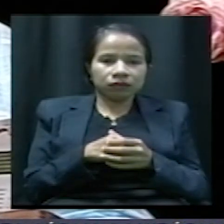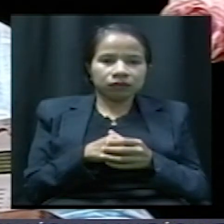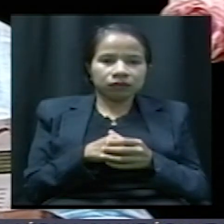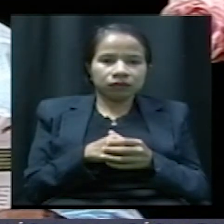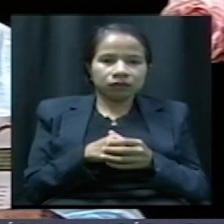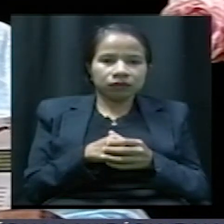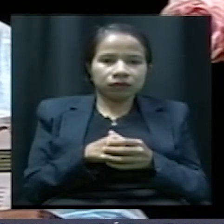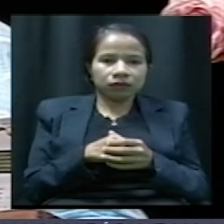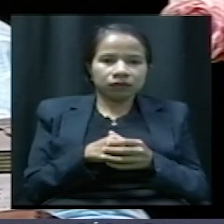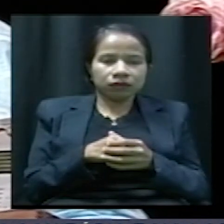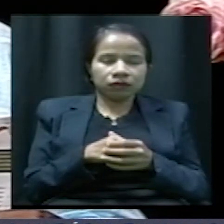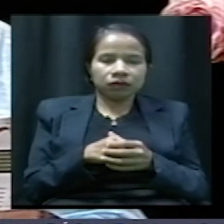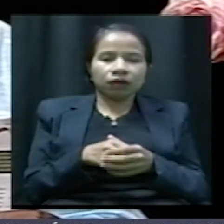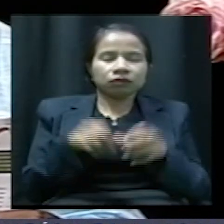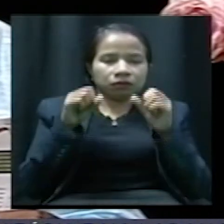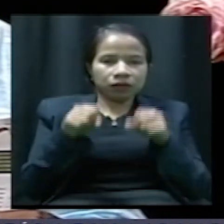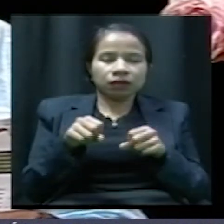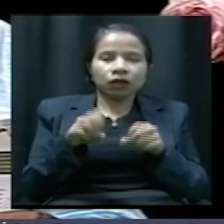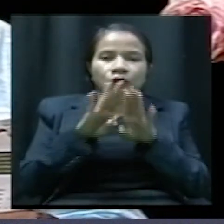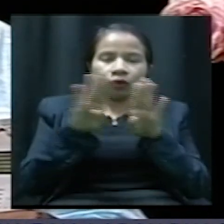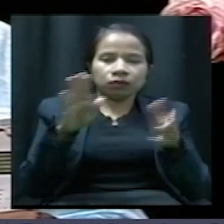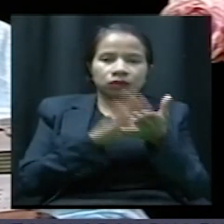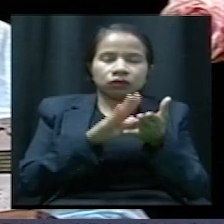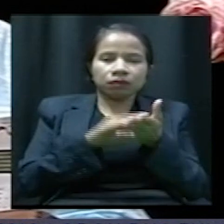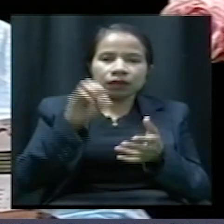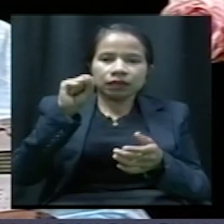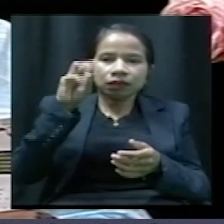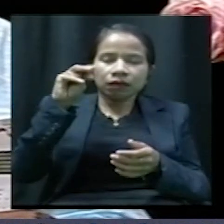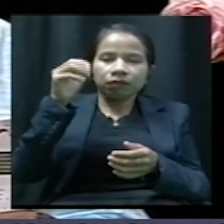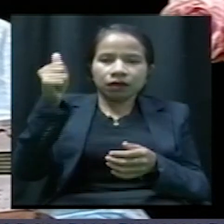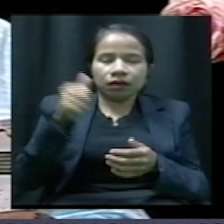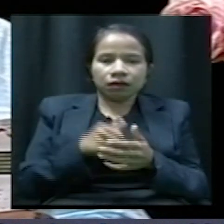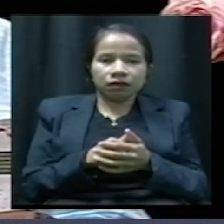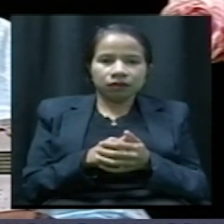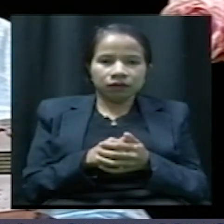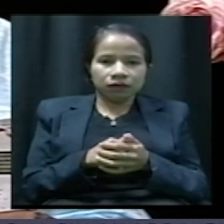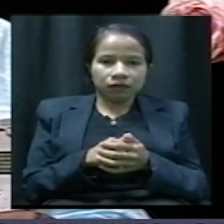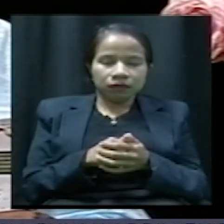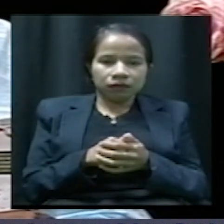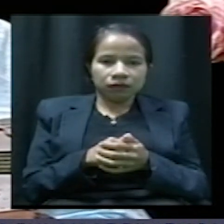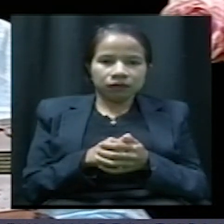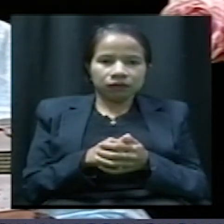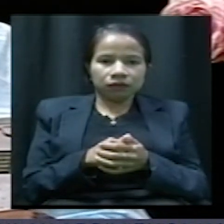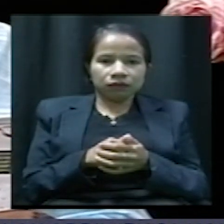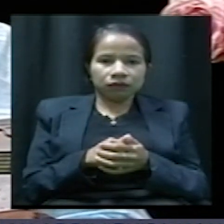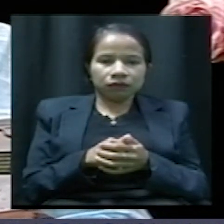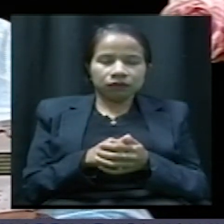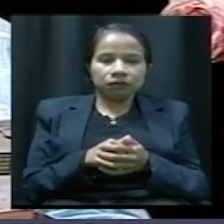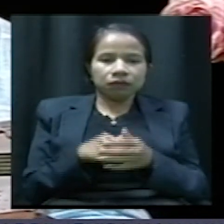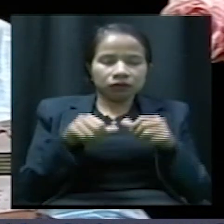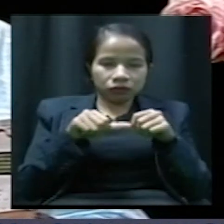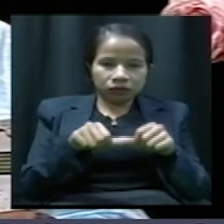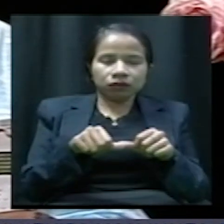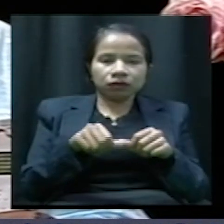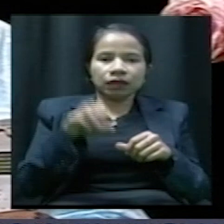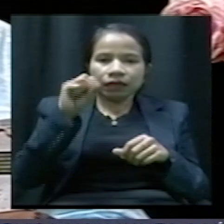ba equivalência ground 5 ne ba ground 6 para colega sira ne bema remata ona sira nia ground 5 nivel SMP ne bele